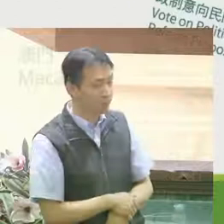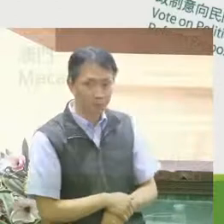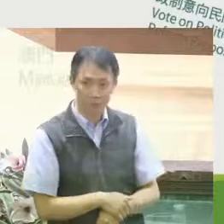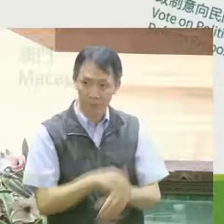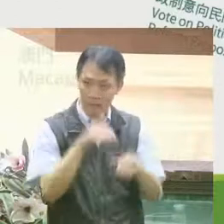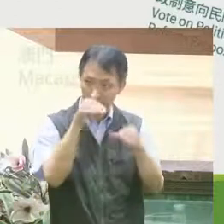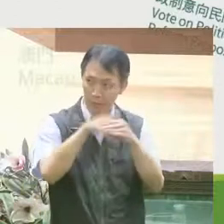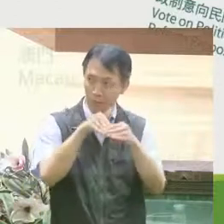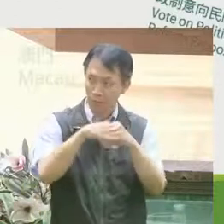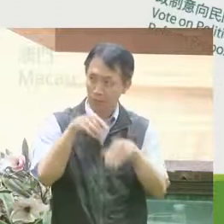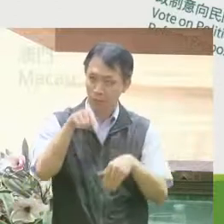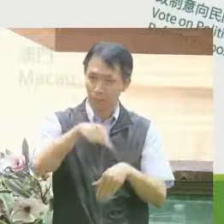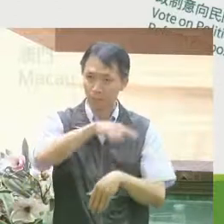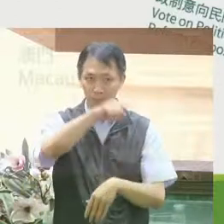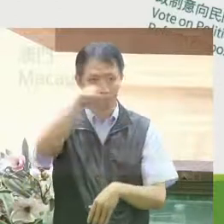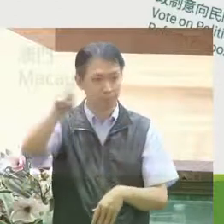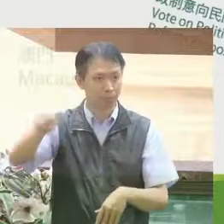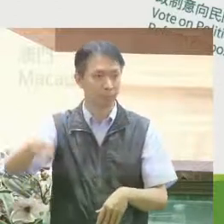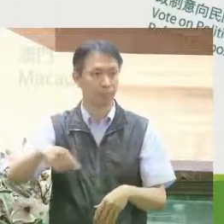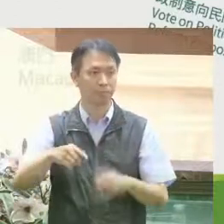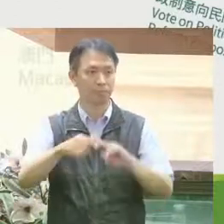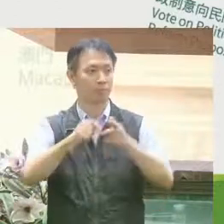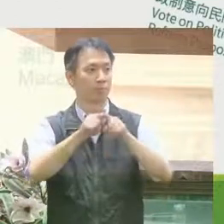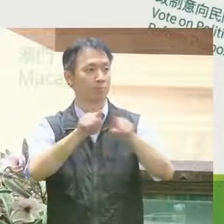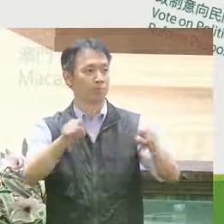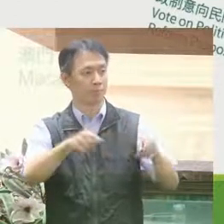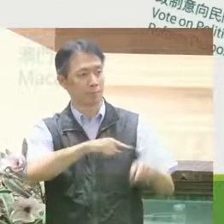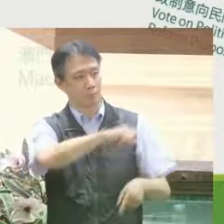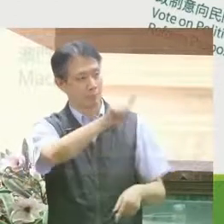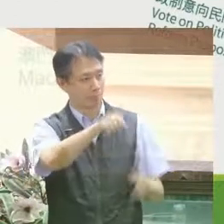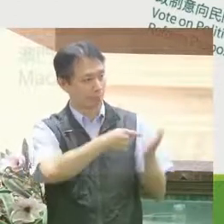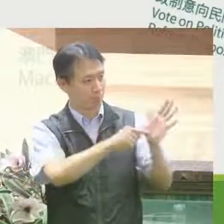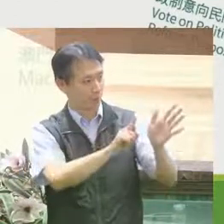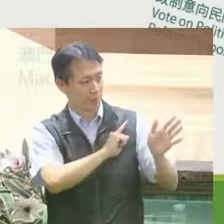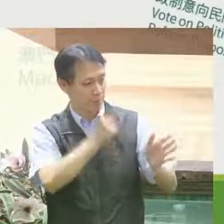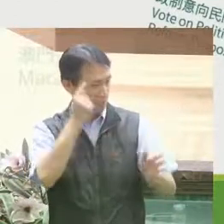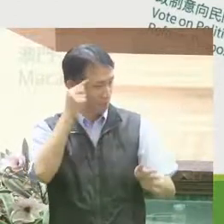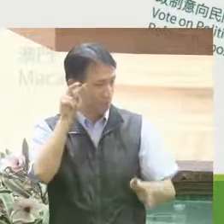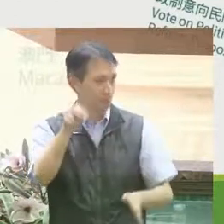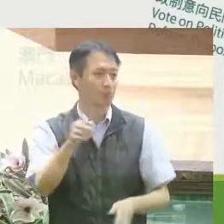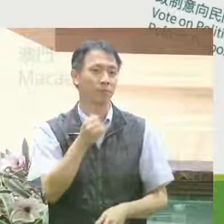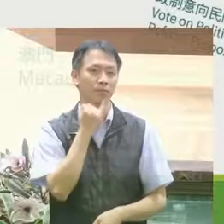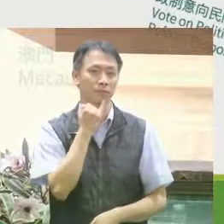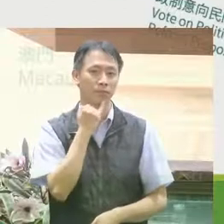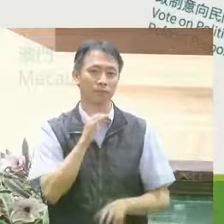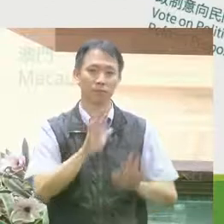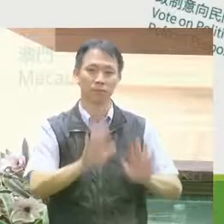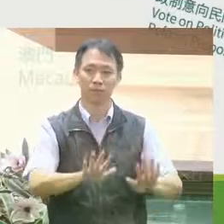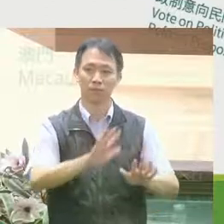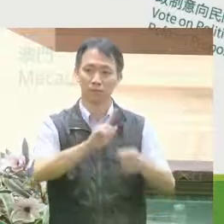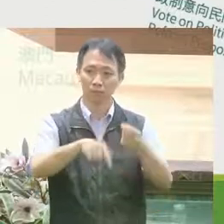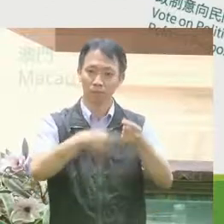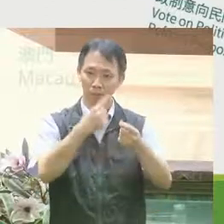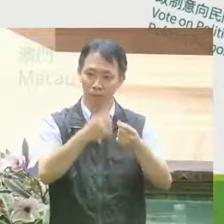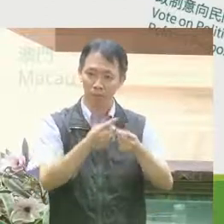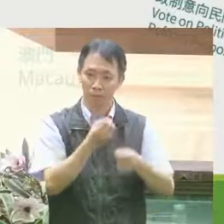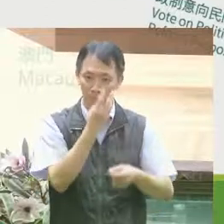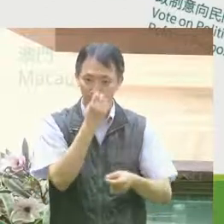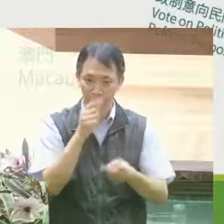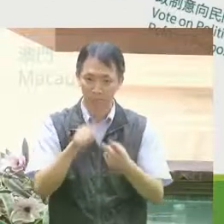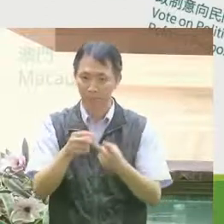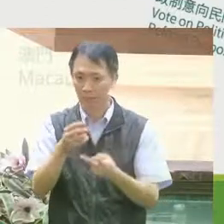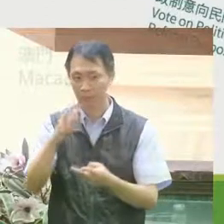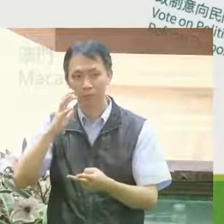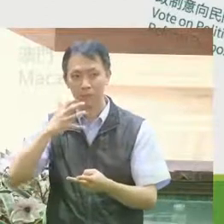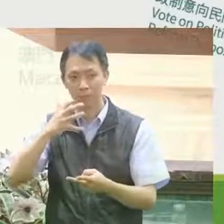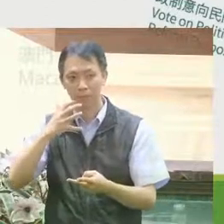一个很和平的展现集体意志的方式，但是今年在香港和澳门的民间投票活